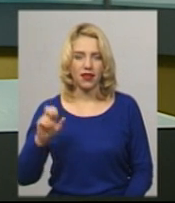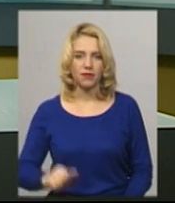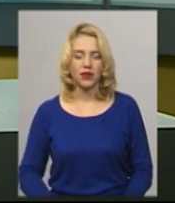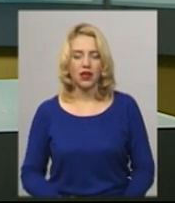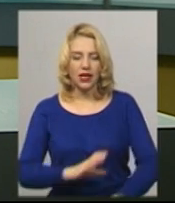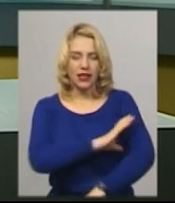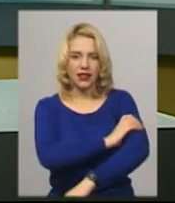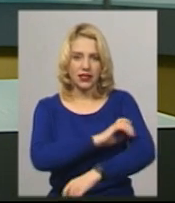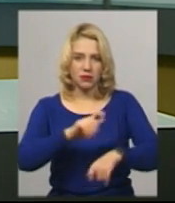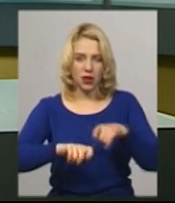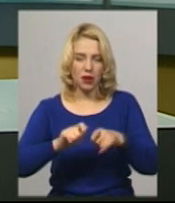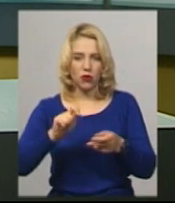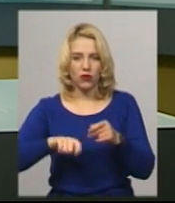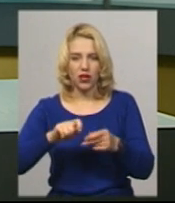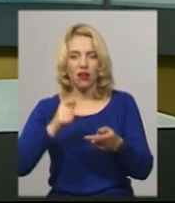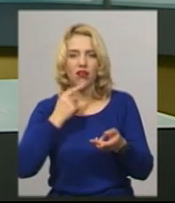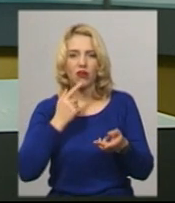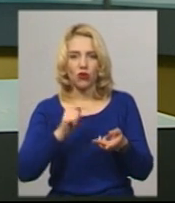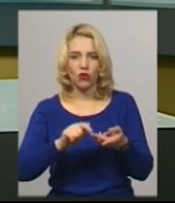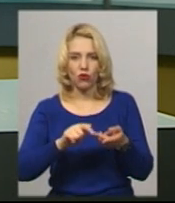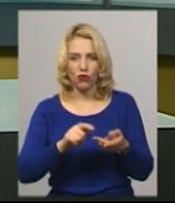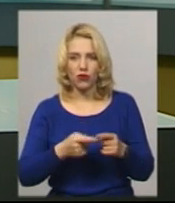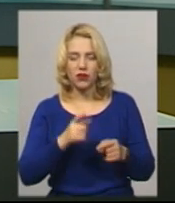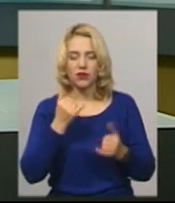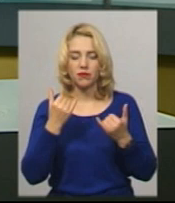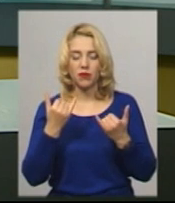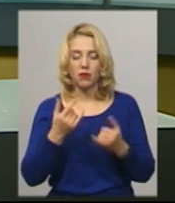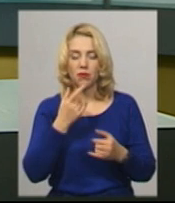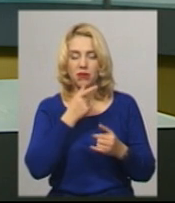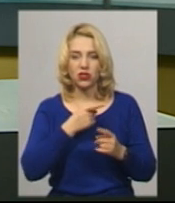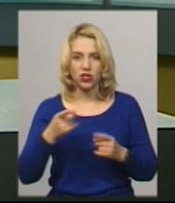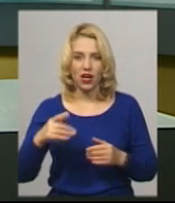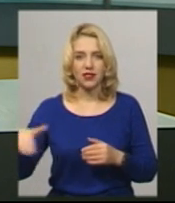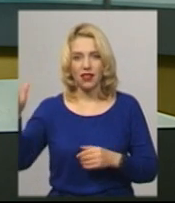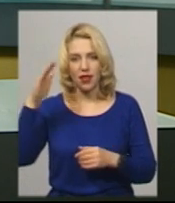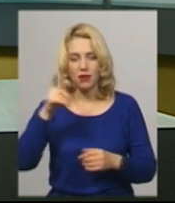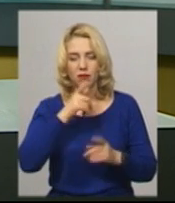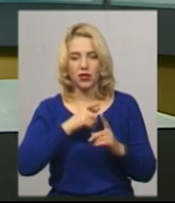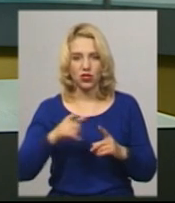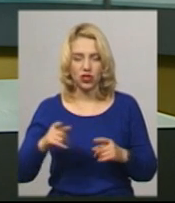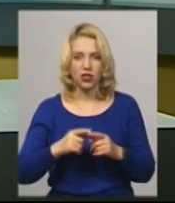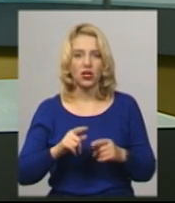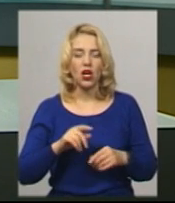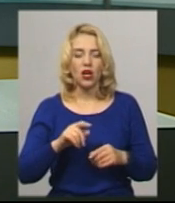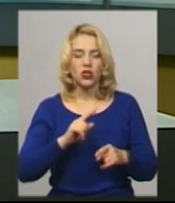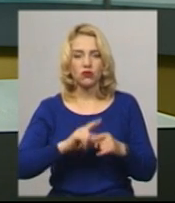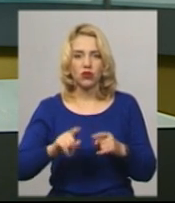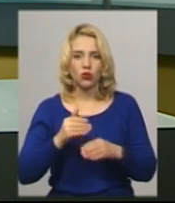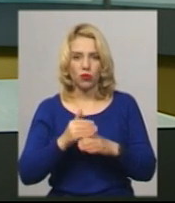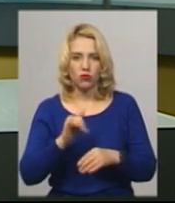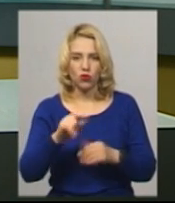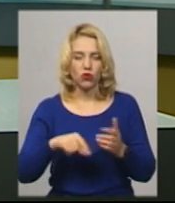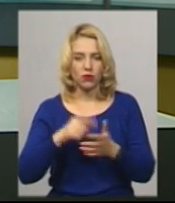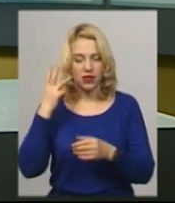Вимірювали тиск та рівень цукру в крові сьогодні просто неба під час акції до Дня хоспісної та паліативної допомоги в Хмельницькому. Для цього на